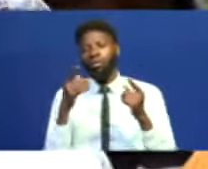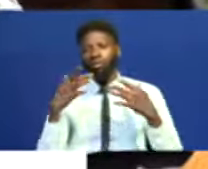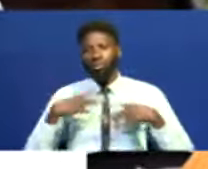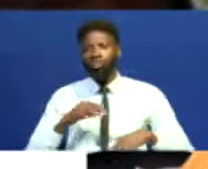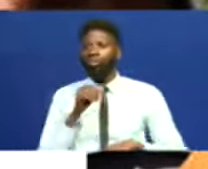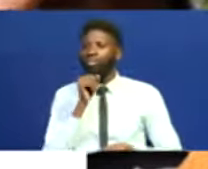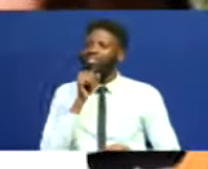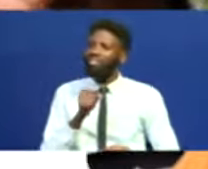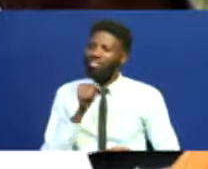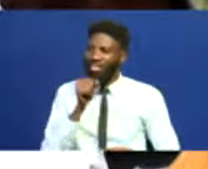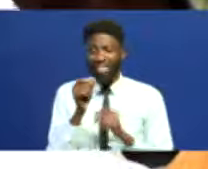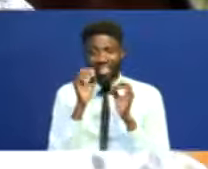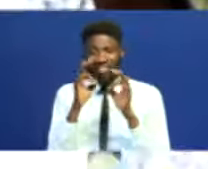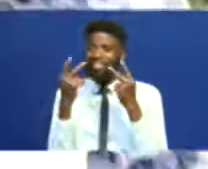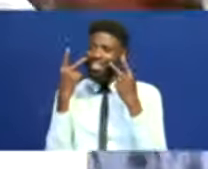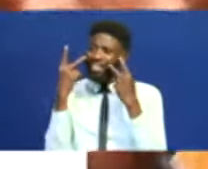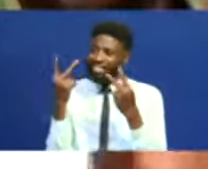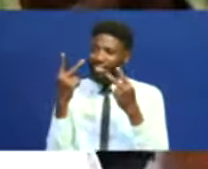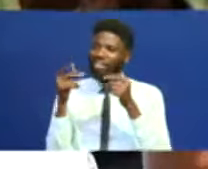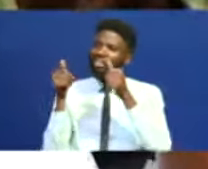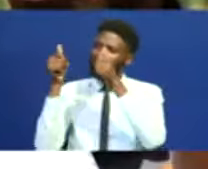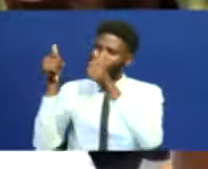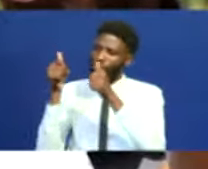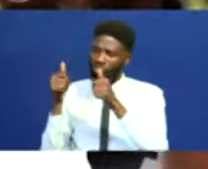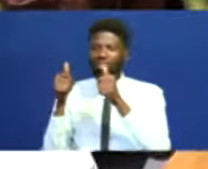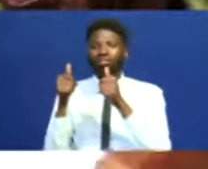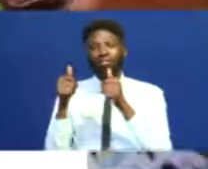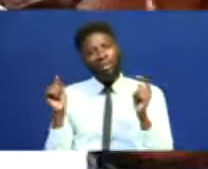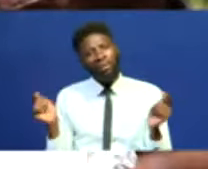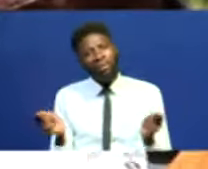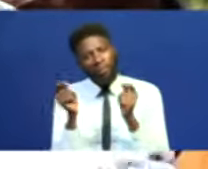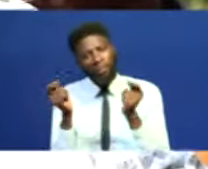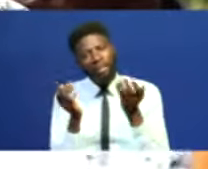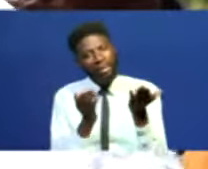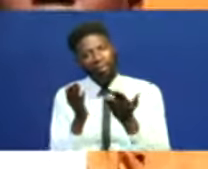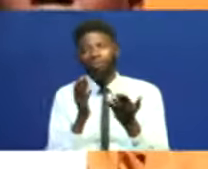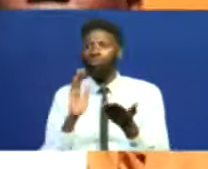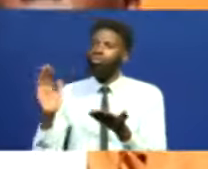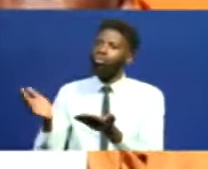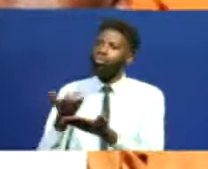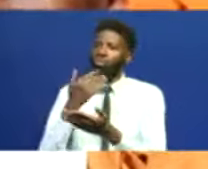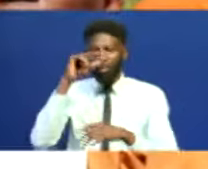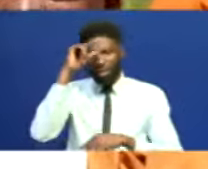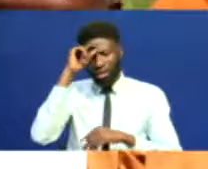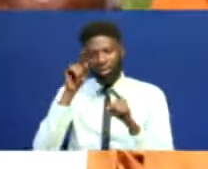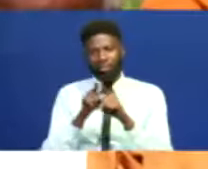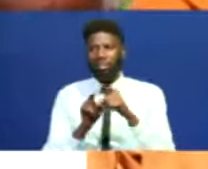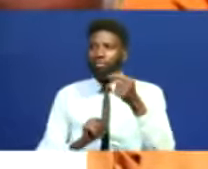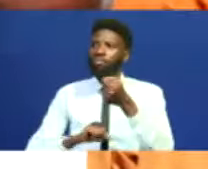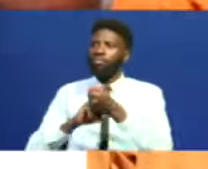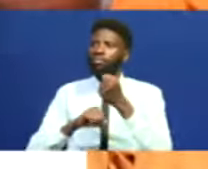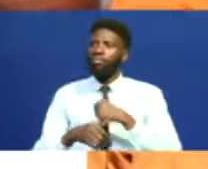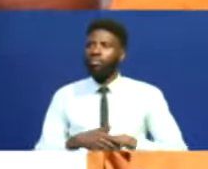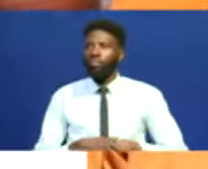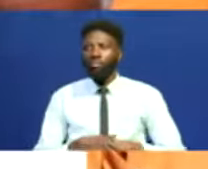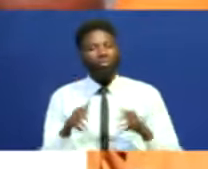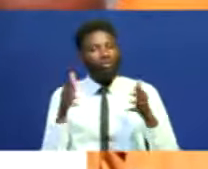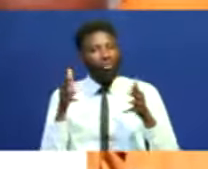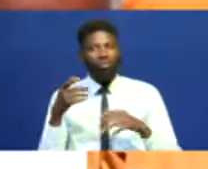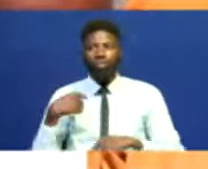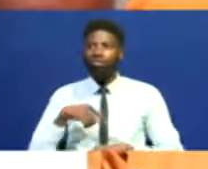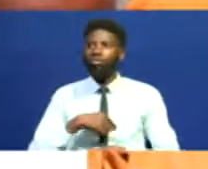hizi vibao wanasipata kwao waende watoe. Hata serikali itakuwa nyuma yao. Leo ndio tumesema